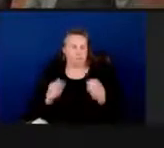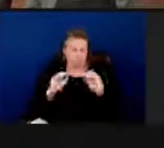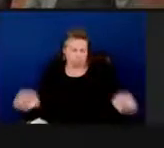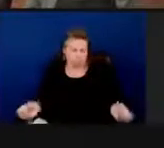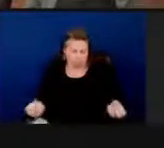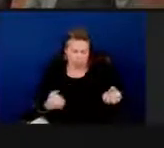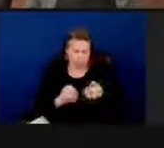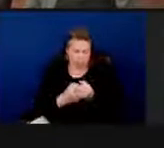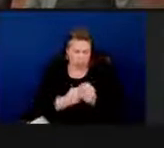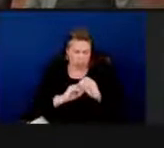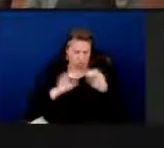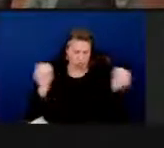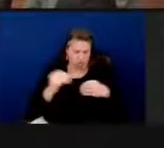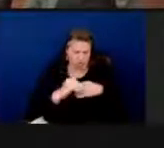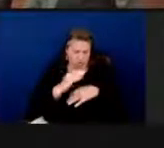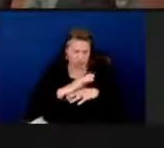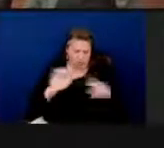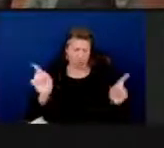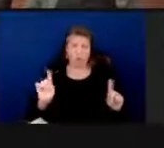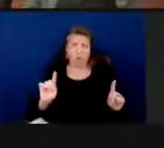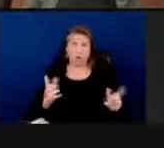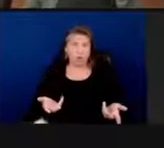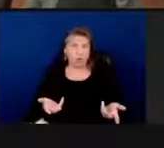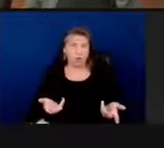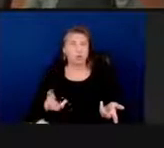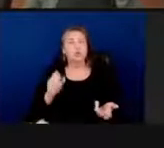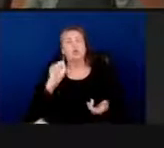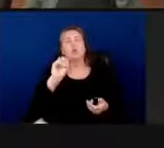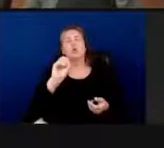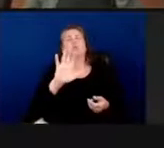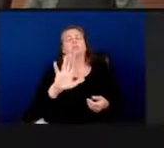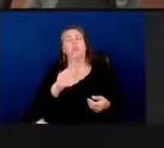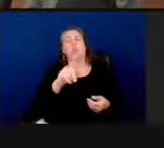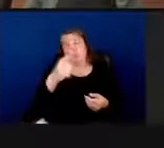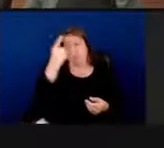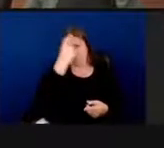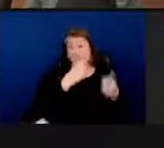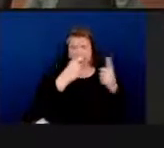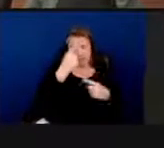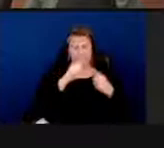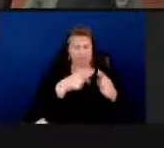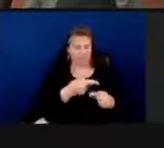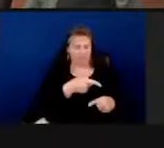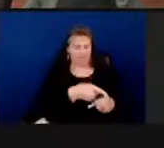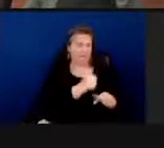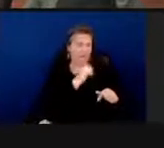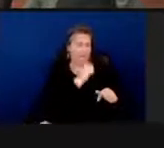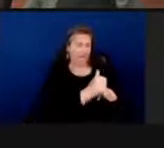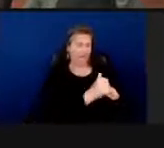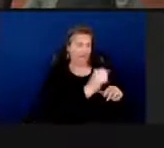baadhi ya shule hizi hazijaweza kuwa na rasilimali ya kutosha ili waweze